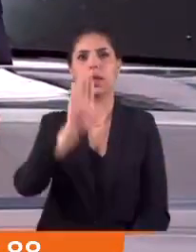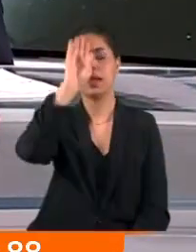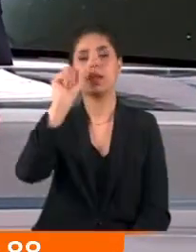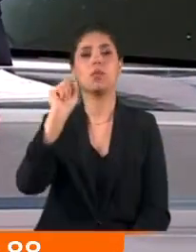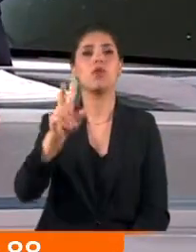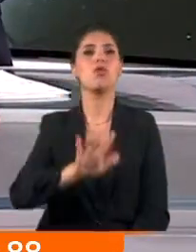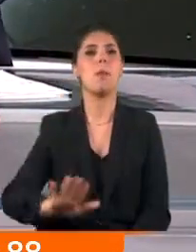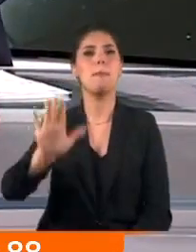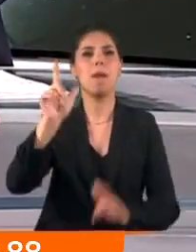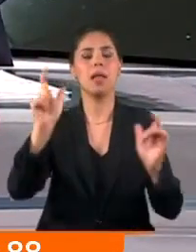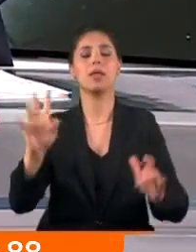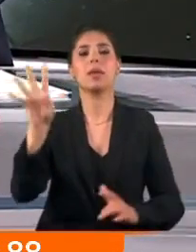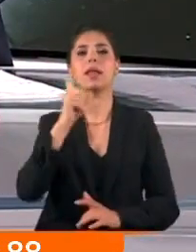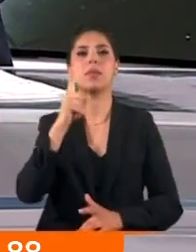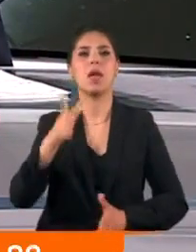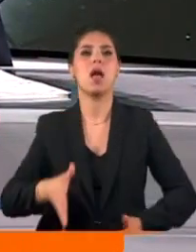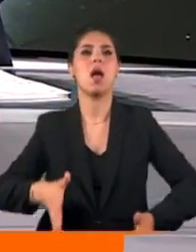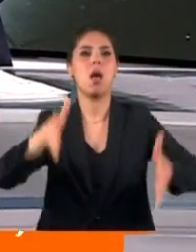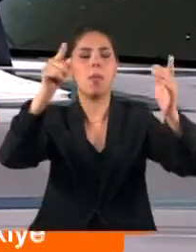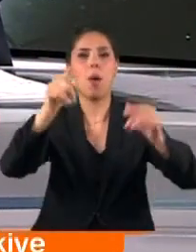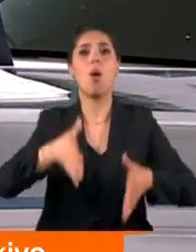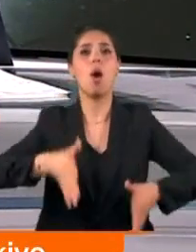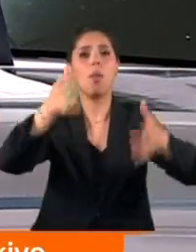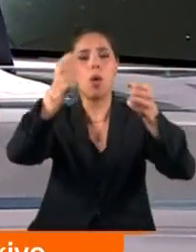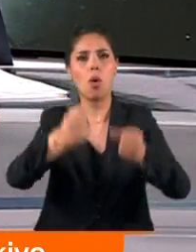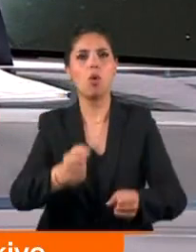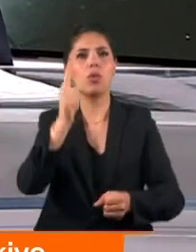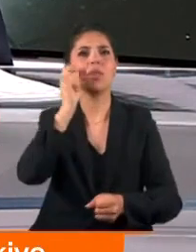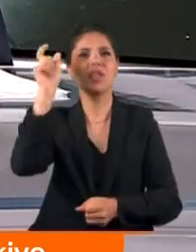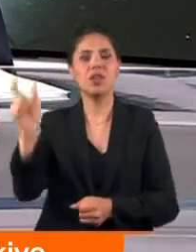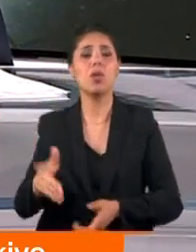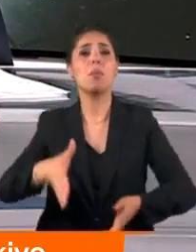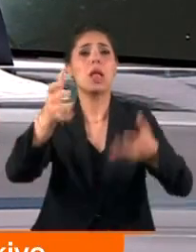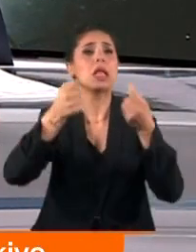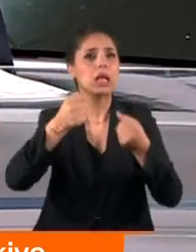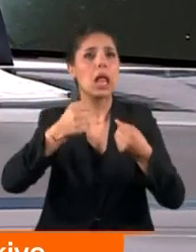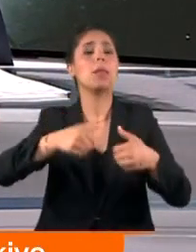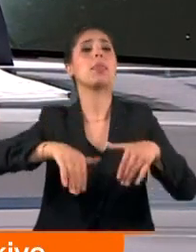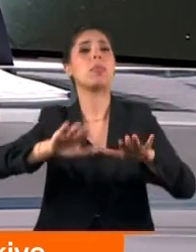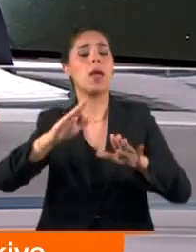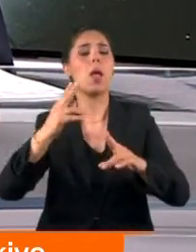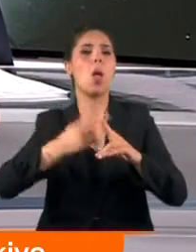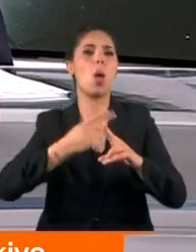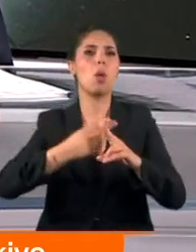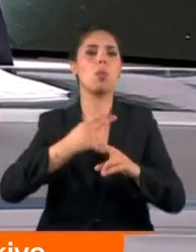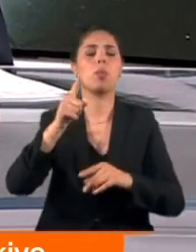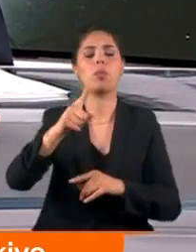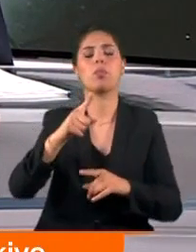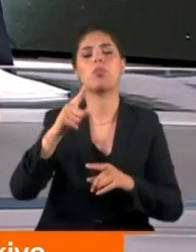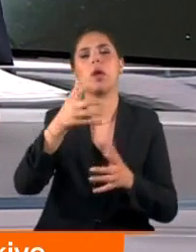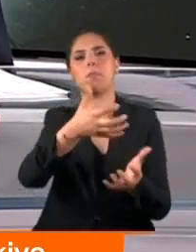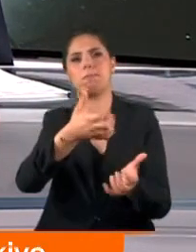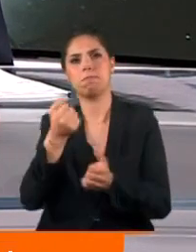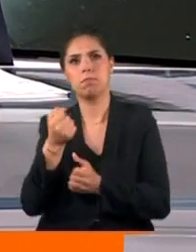İstanbul'da Maltepe'de 40 yıllık bir apartman. O apartmanda oturan bina sakinlerinden biri yapının sağlam olup olmadığını anlamak için karot örneği aldırdı. Ancak durum çok